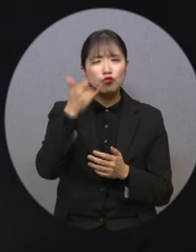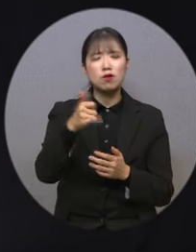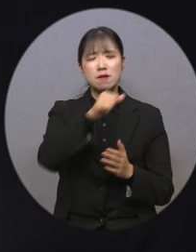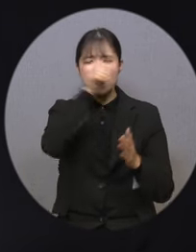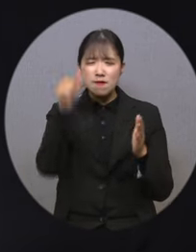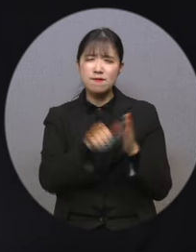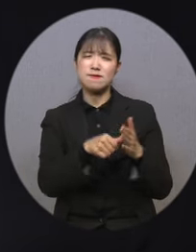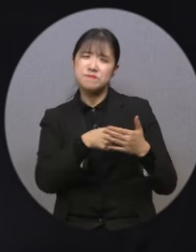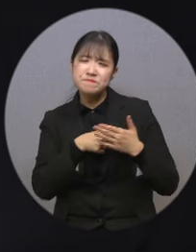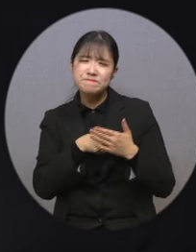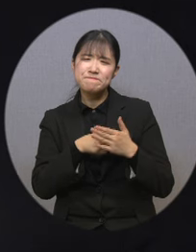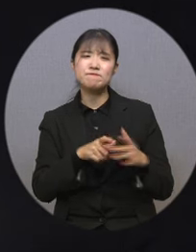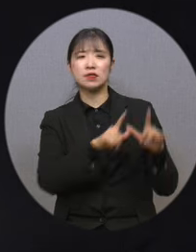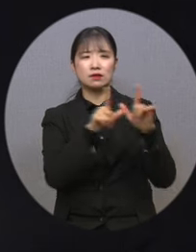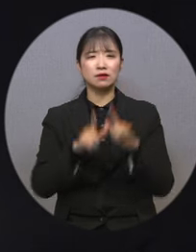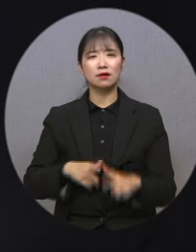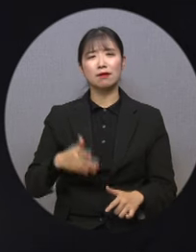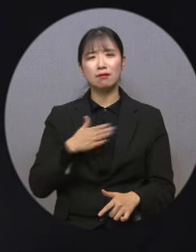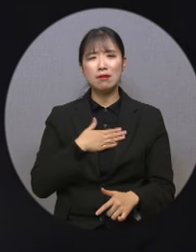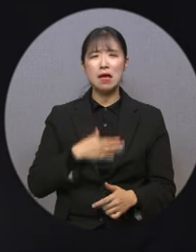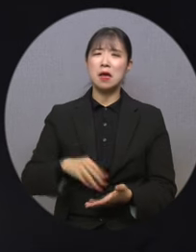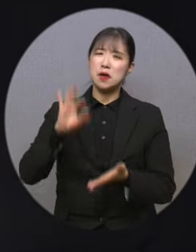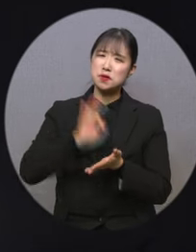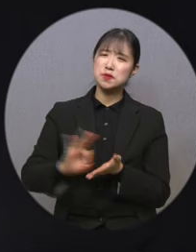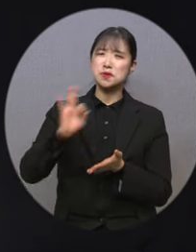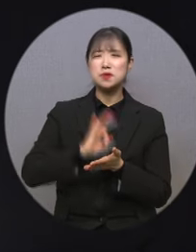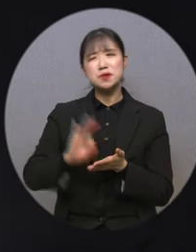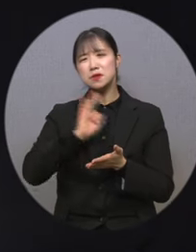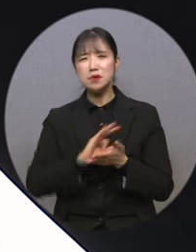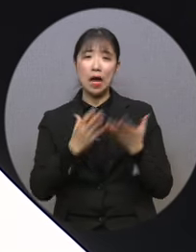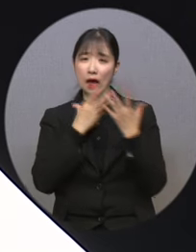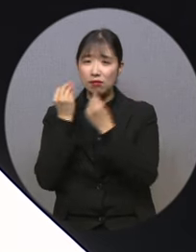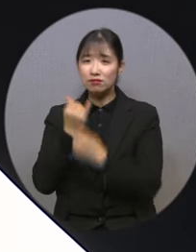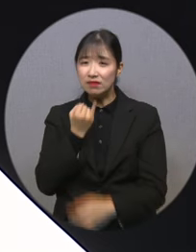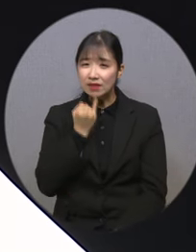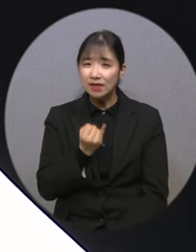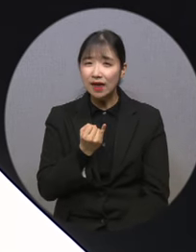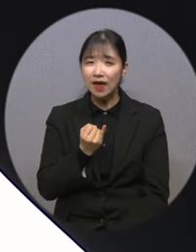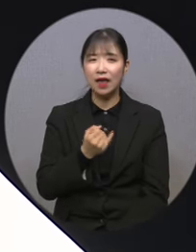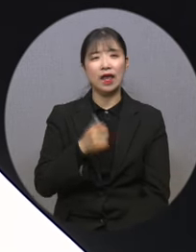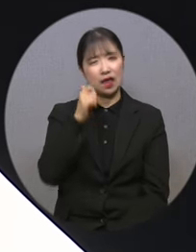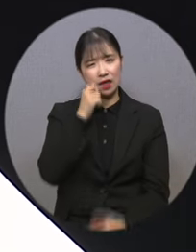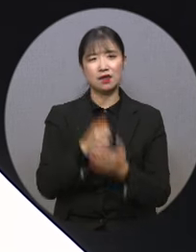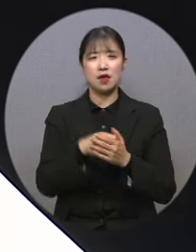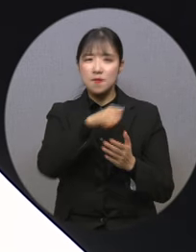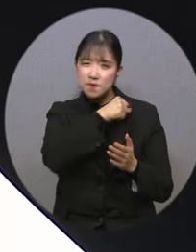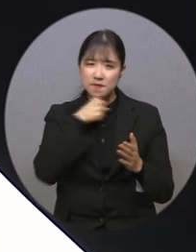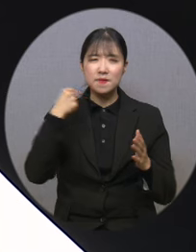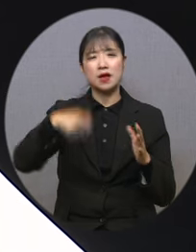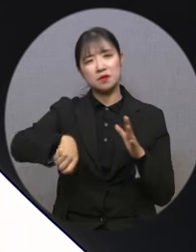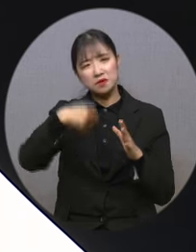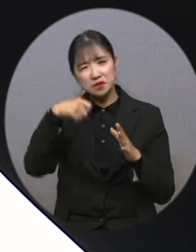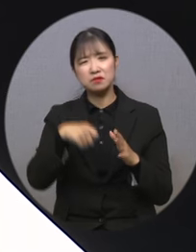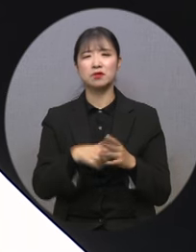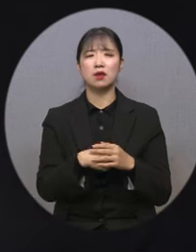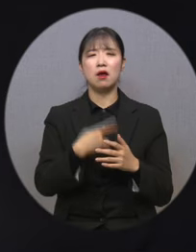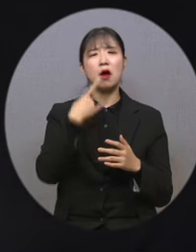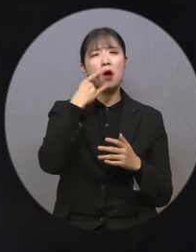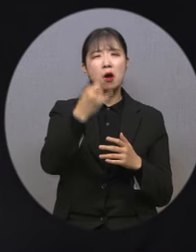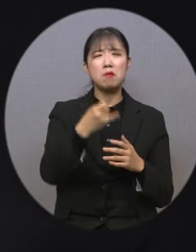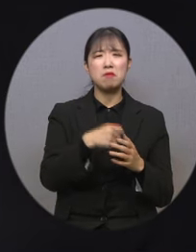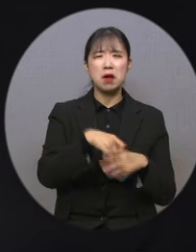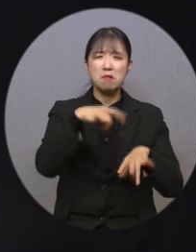평생 사셨는데 내가 이거 100만 원짜리 옷을 맨날 사 입으면 되겠냐. 맛있는 음식을 먹어도 우리 어머니는